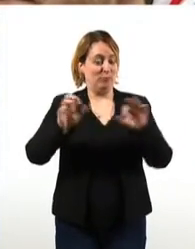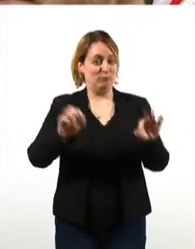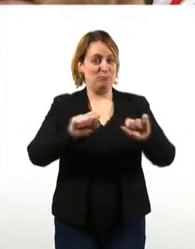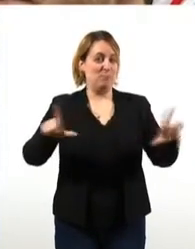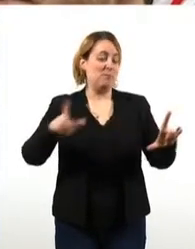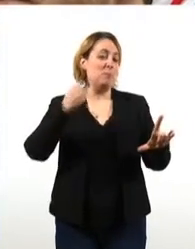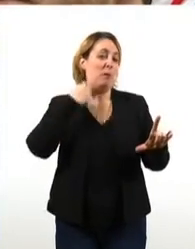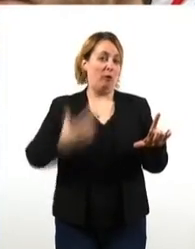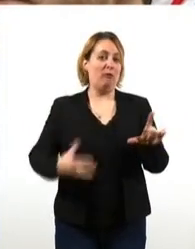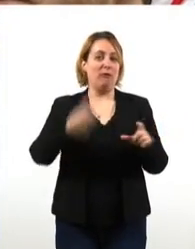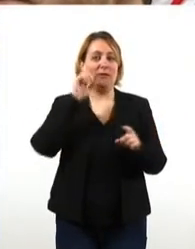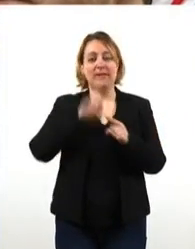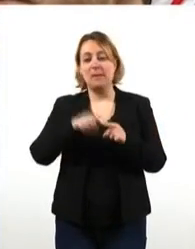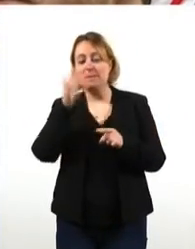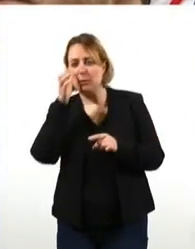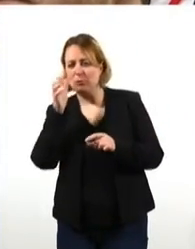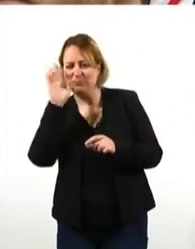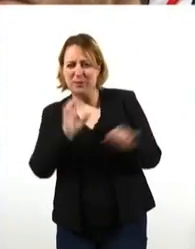pour écouter